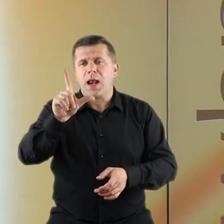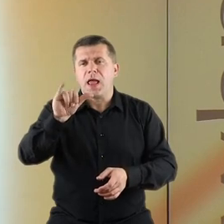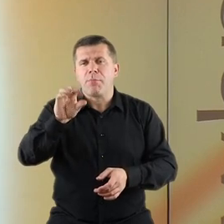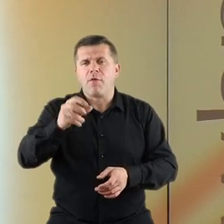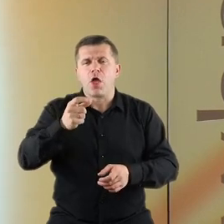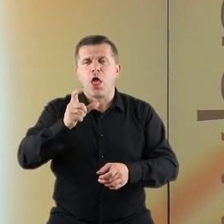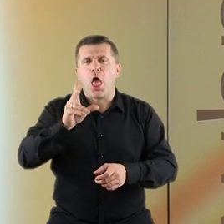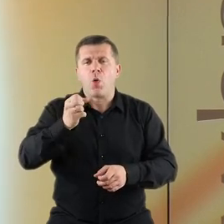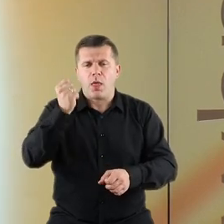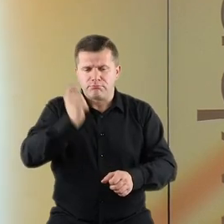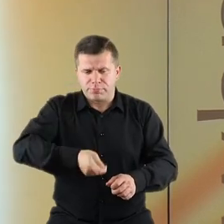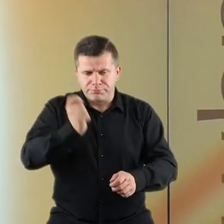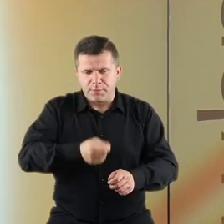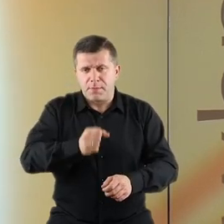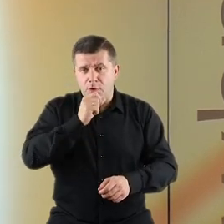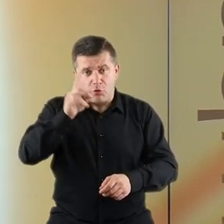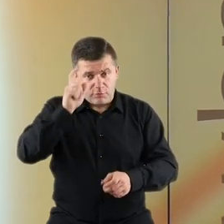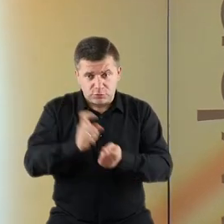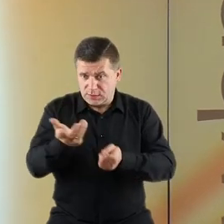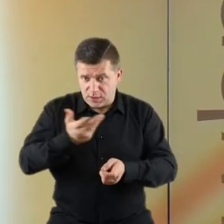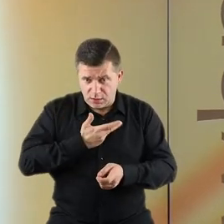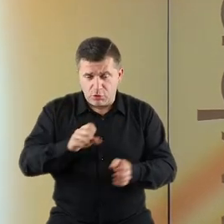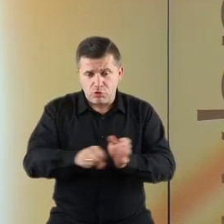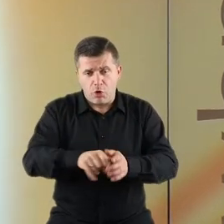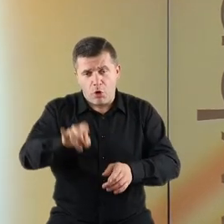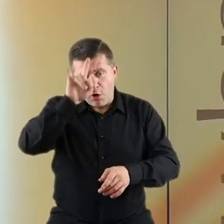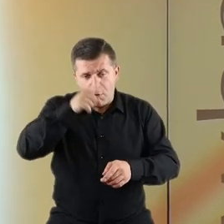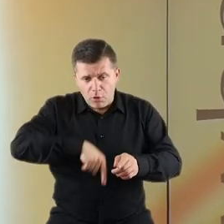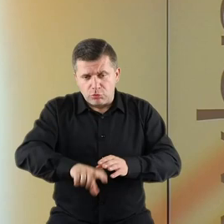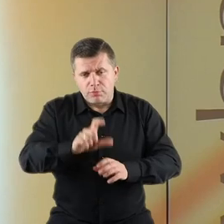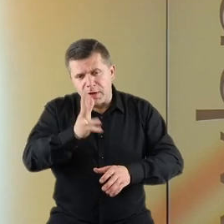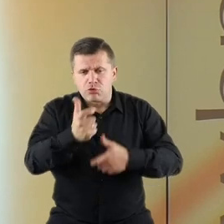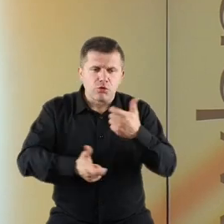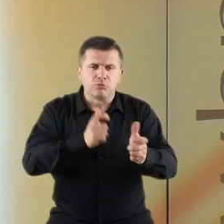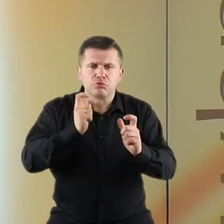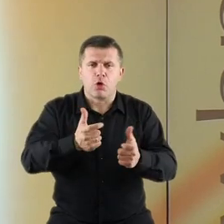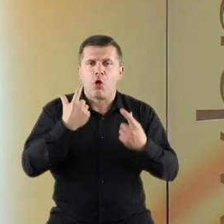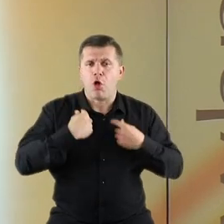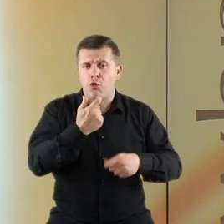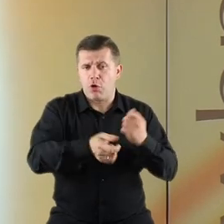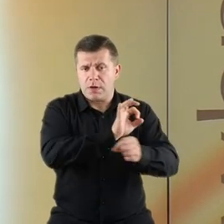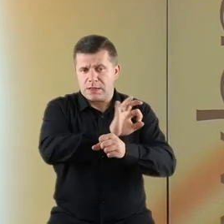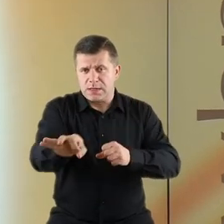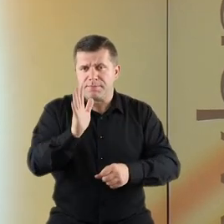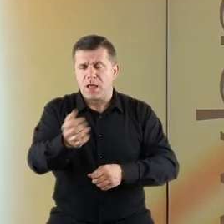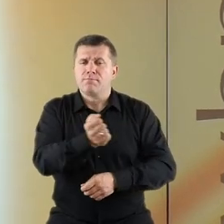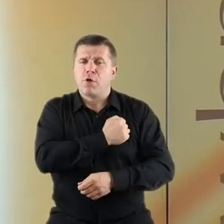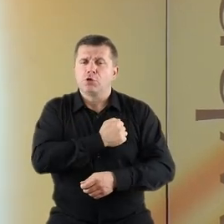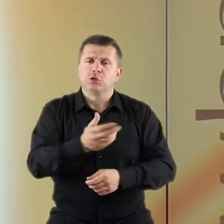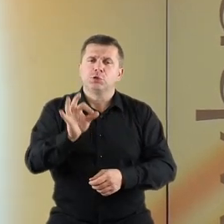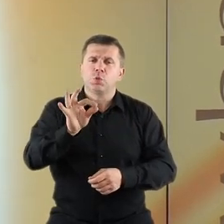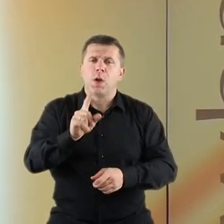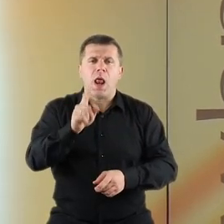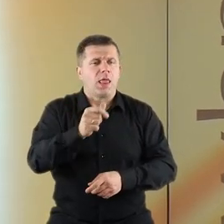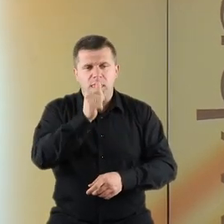sąsiadki mleka nie dawała to babcia powiedziała że pójdzie do obory będzie coś robić i wtedy osoba która rzuciła urok przyjdzie pożyczyć soli ale nie wolno